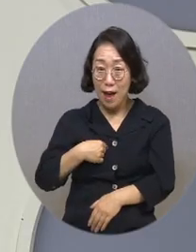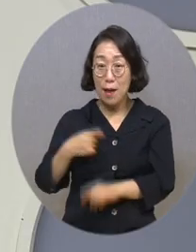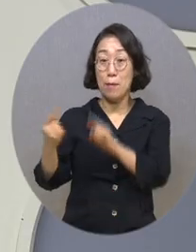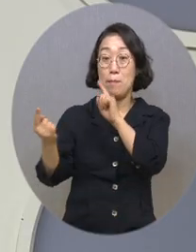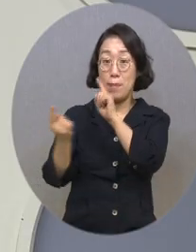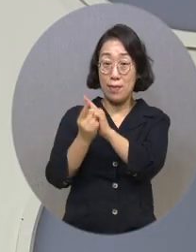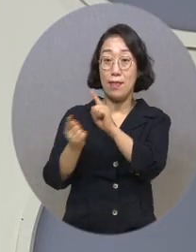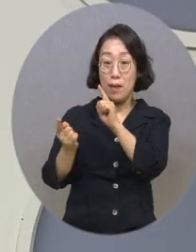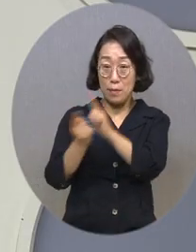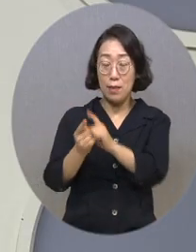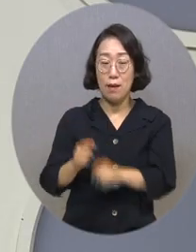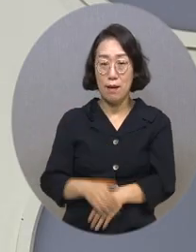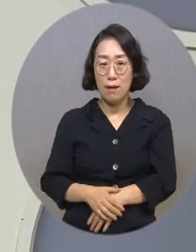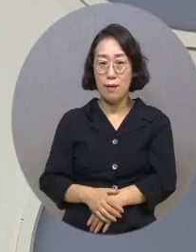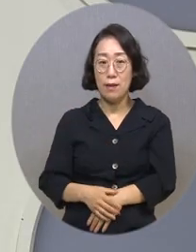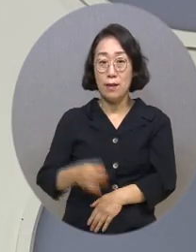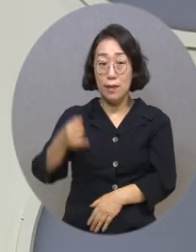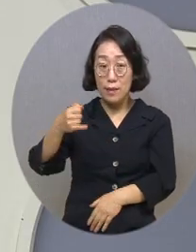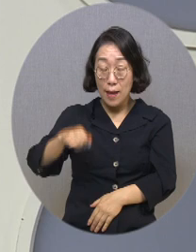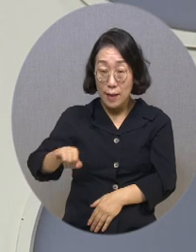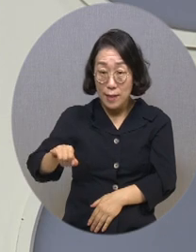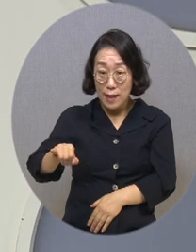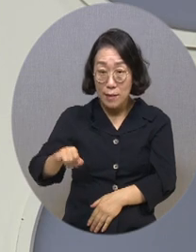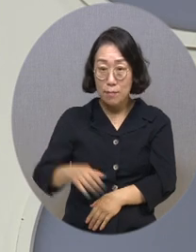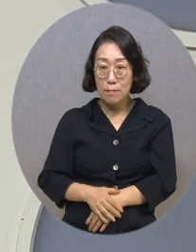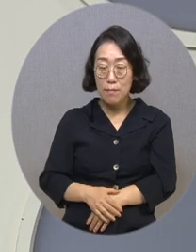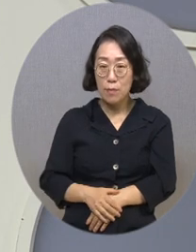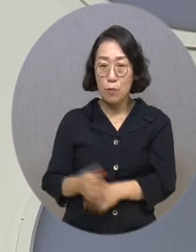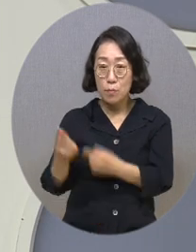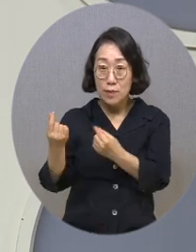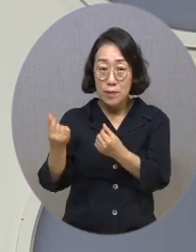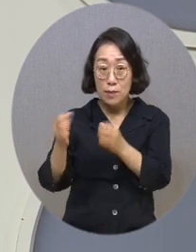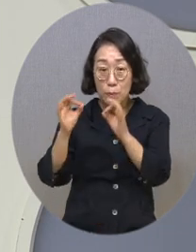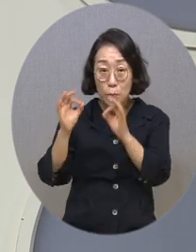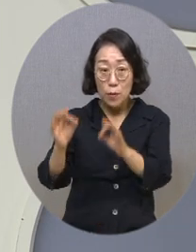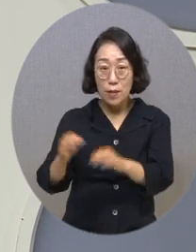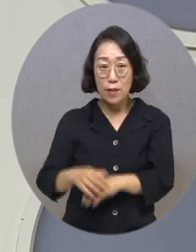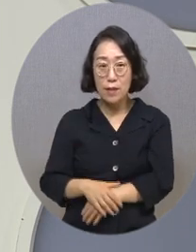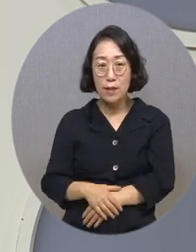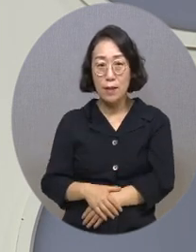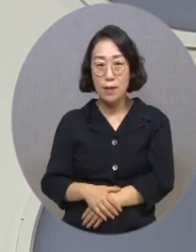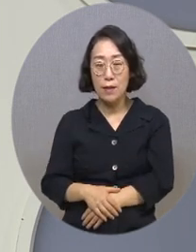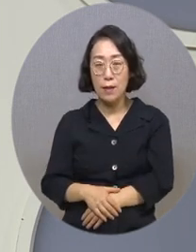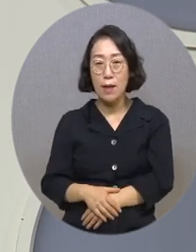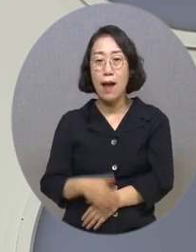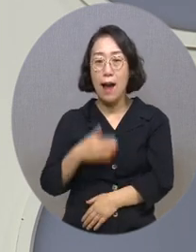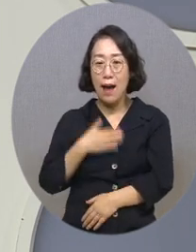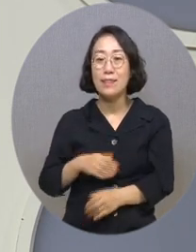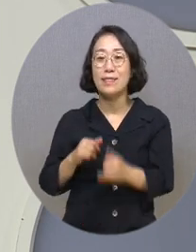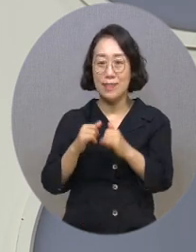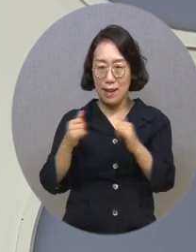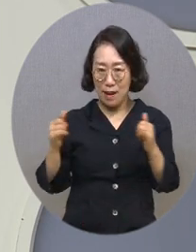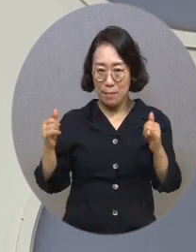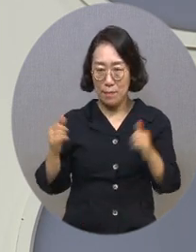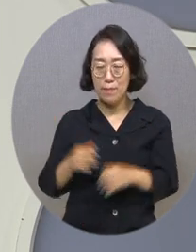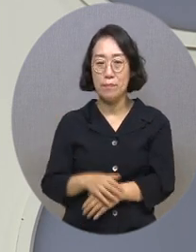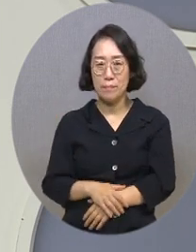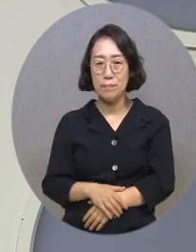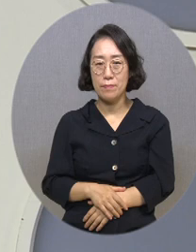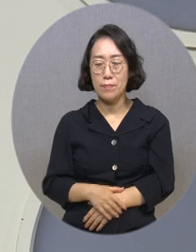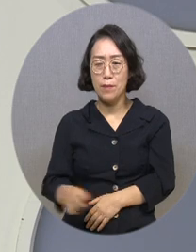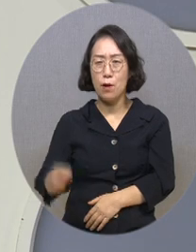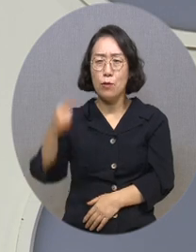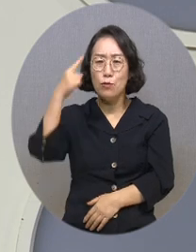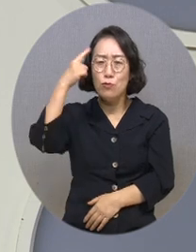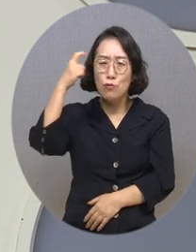제가 그때 그 따님 비슷한 분하고 오셨는데 나중에 알고 보니까 뭐 따님이 아니고 아는 분이라고 그랬는데,